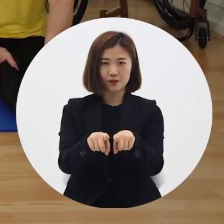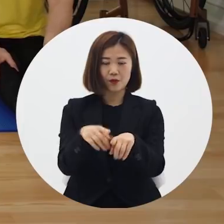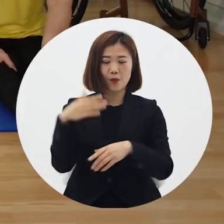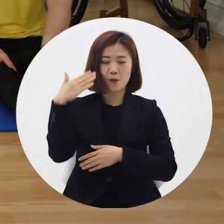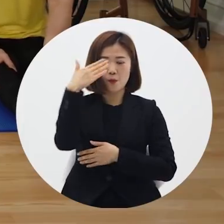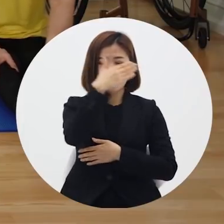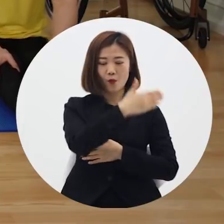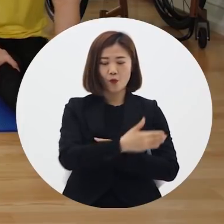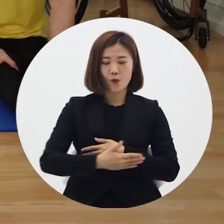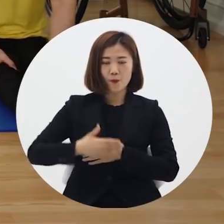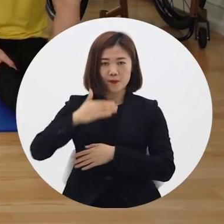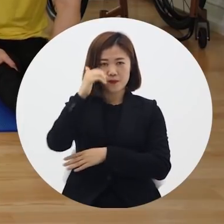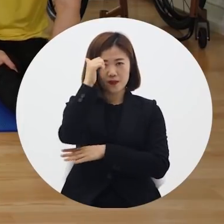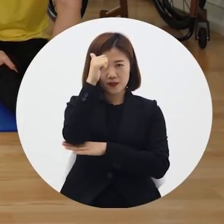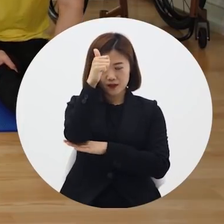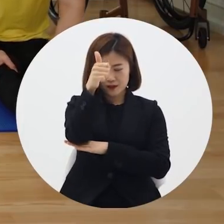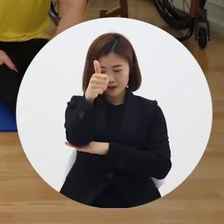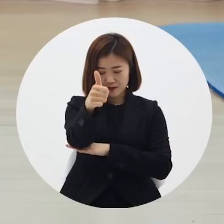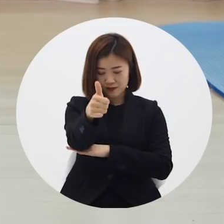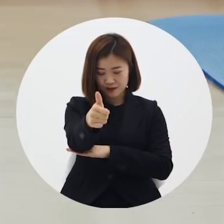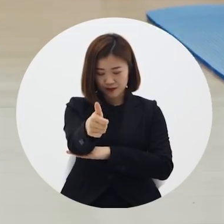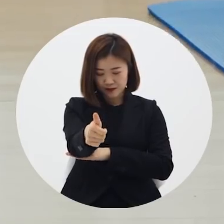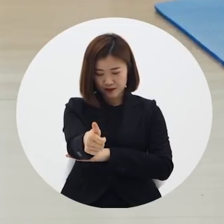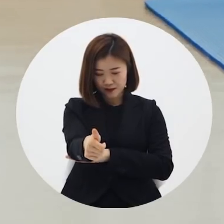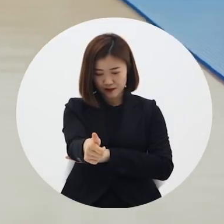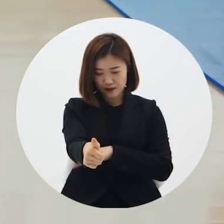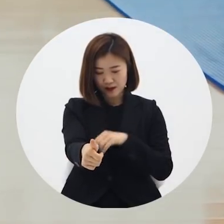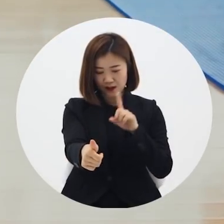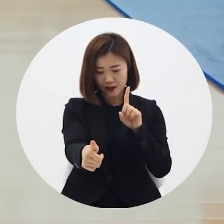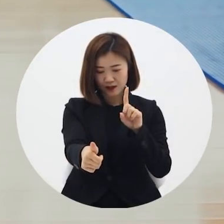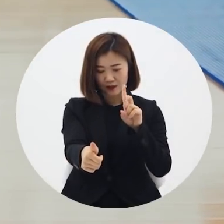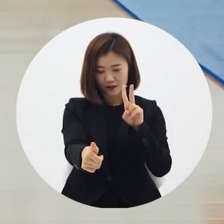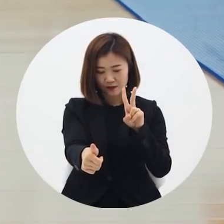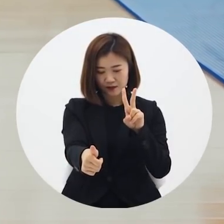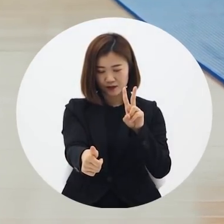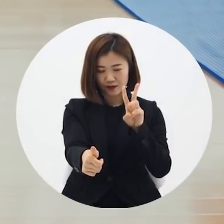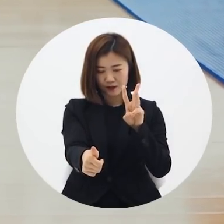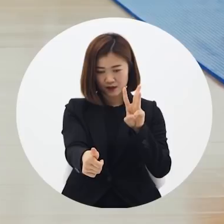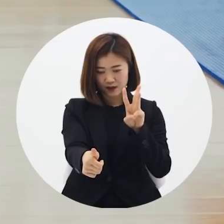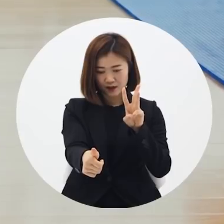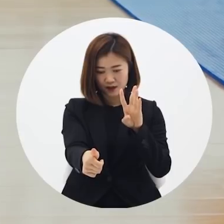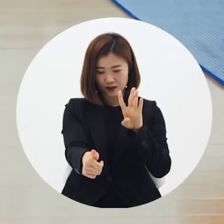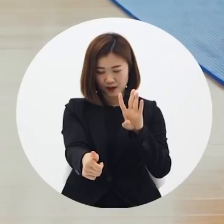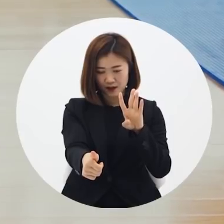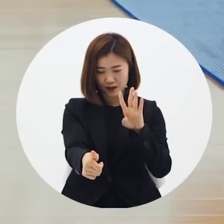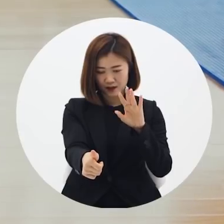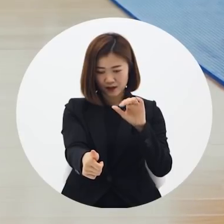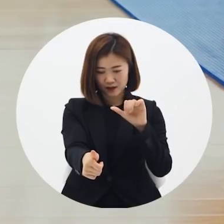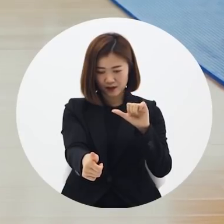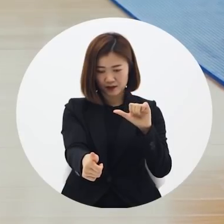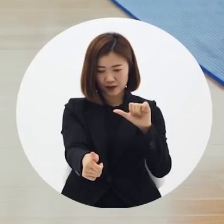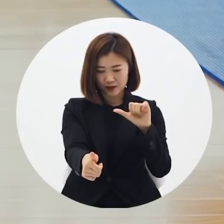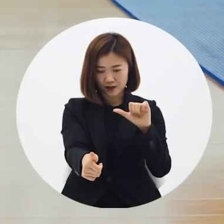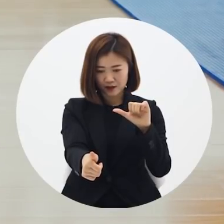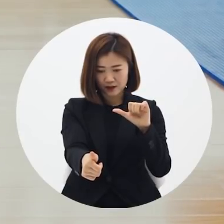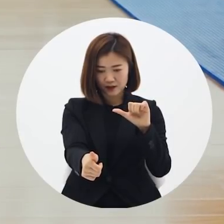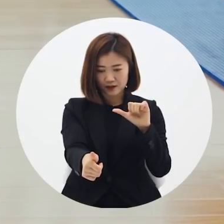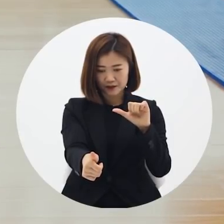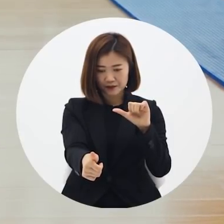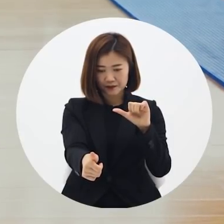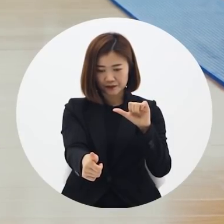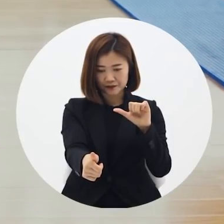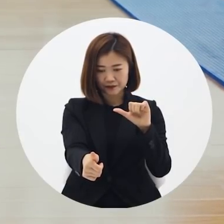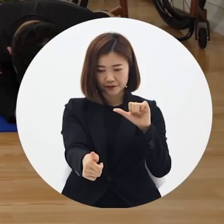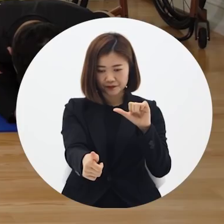최대한 상체를 앞으로 구부리겠습니다. 하나, 둘, 셋, 넷, 다섯,